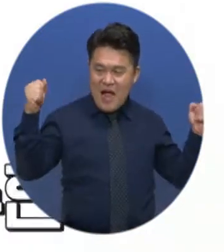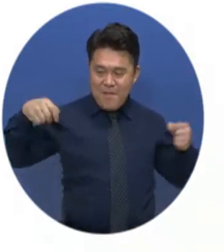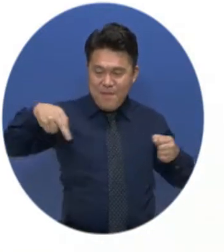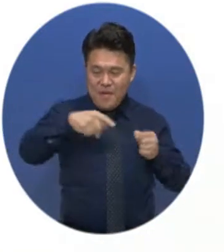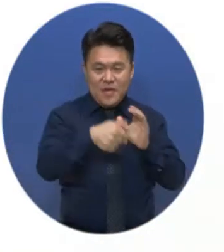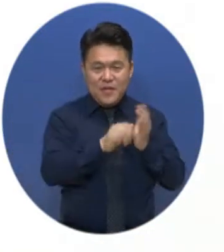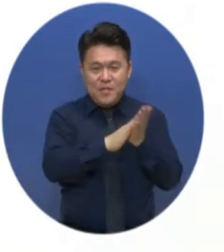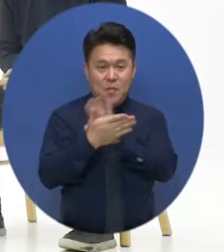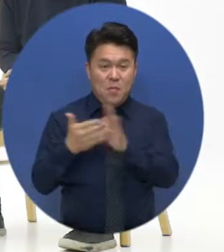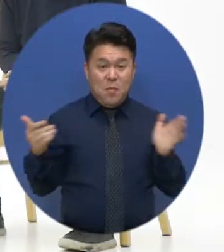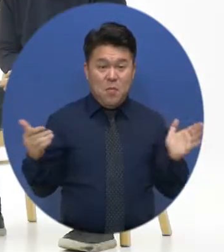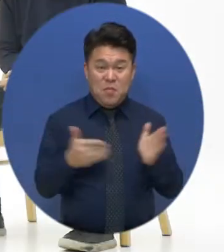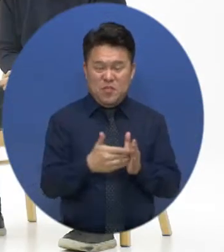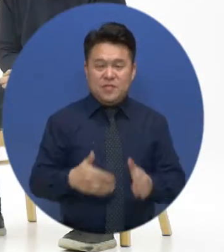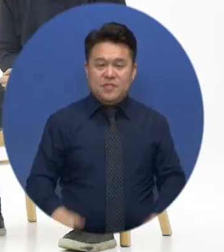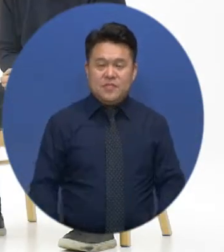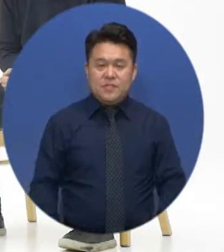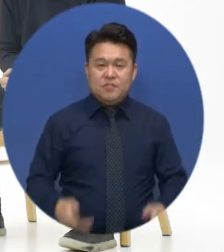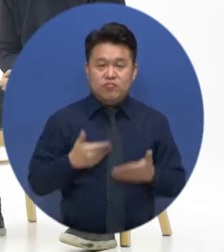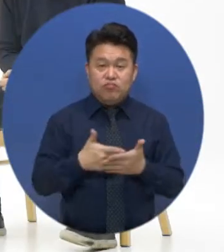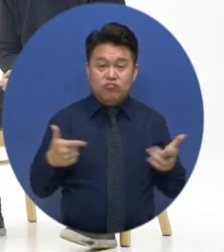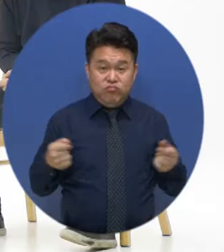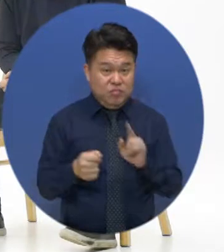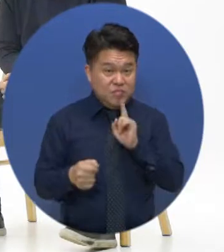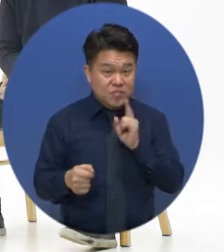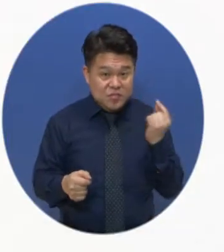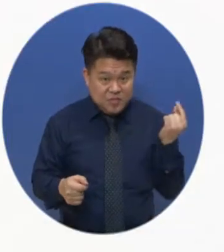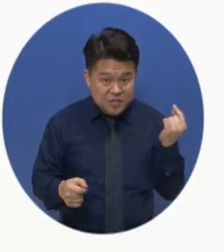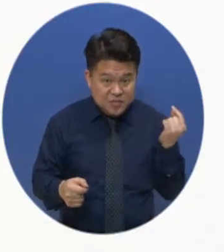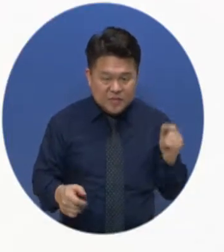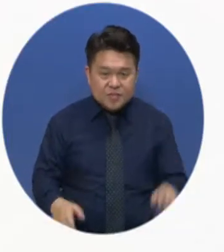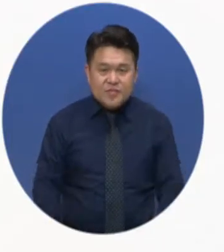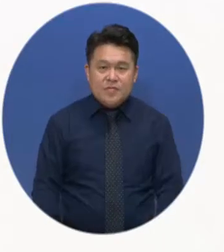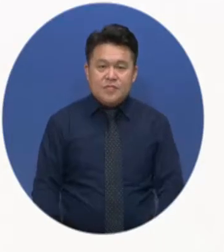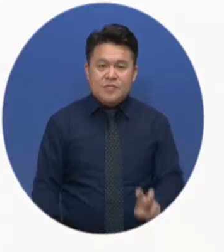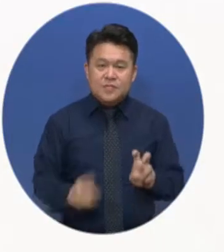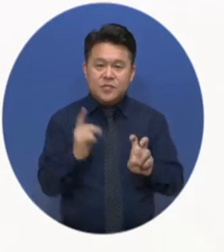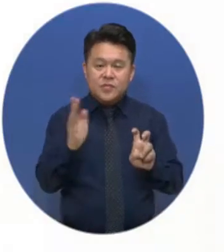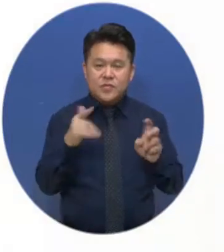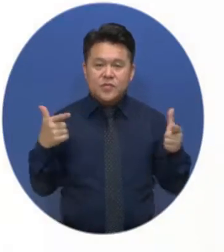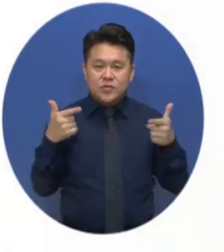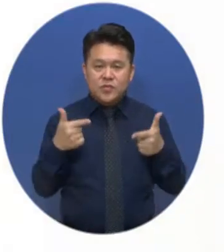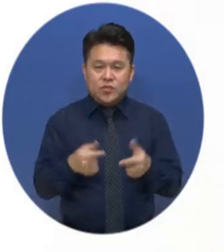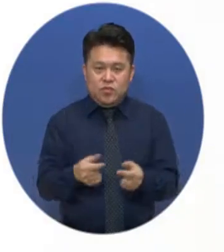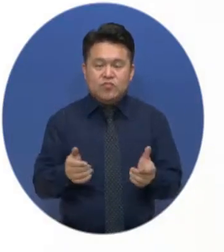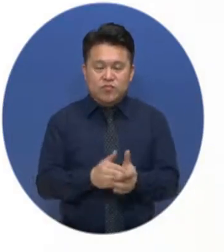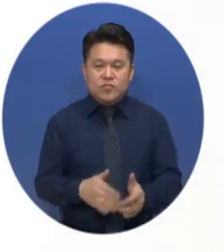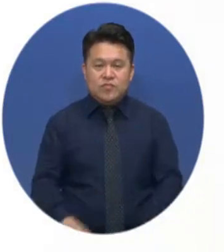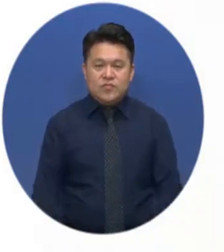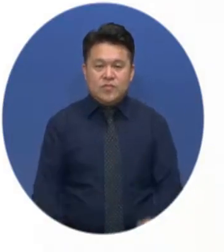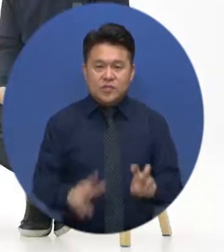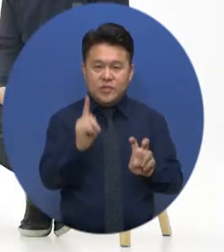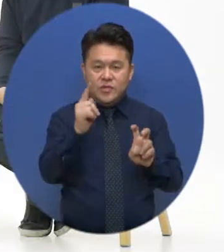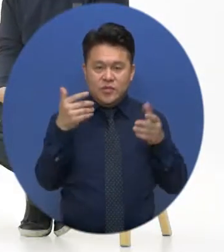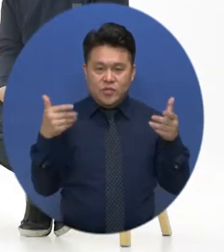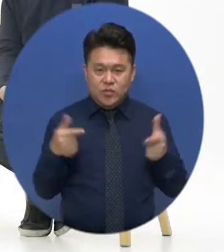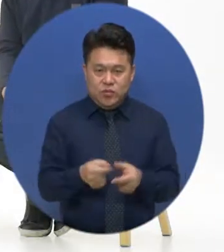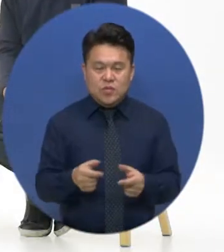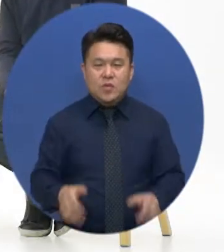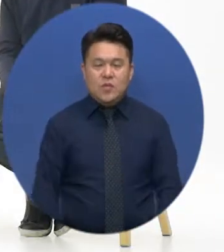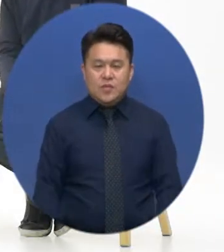변신이 됐더라고요. 어느 정도 감량을 하신 거죠? 네네네네. 네. 한 20kg 정도 가까이 이제 감량을 네,